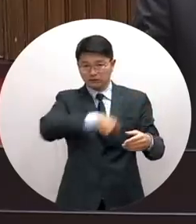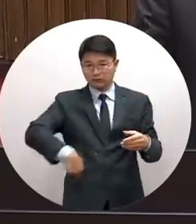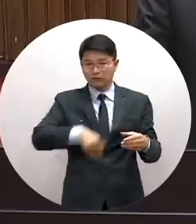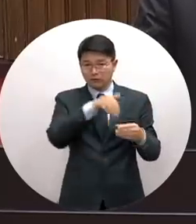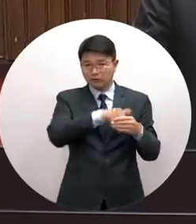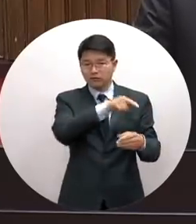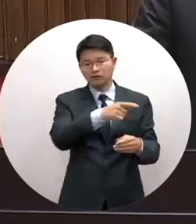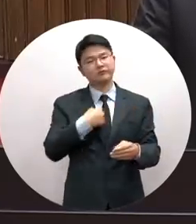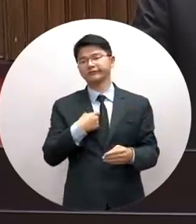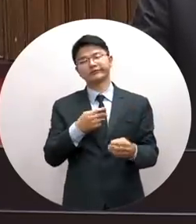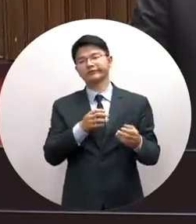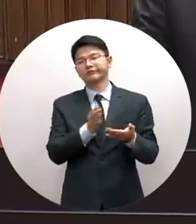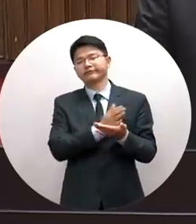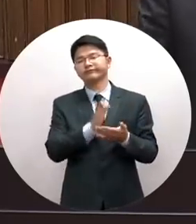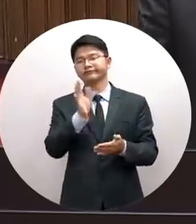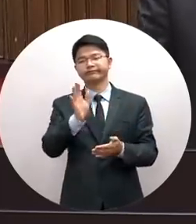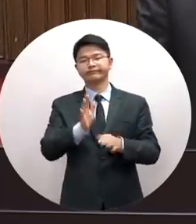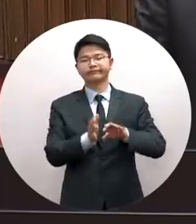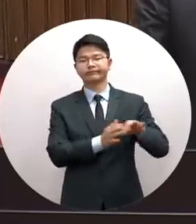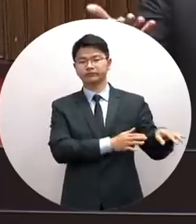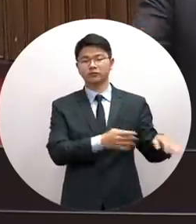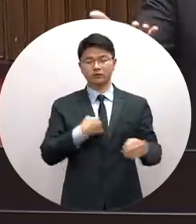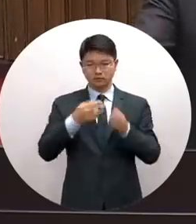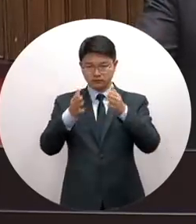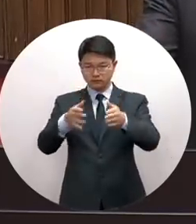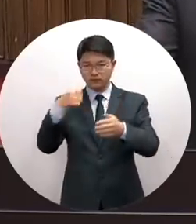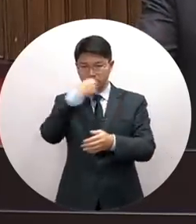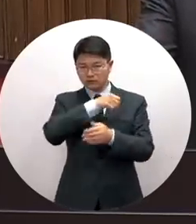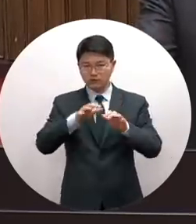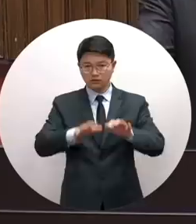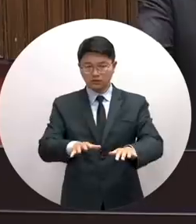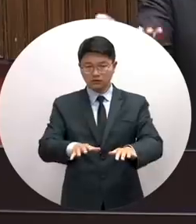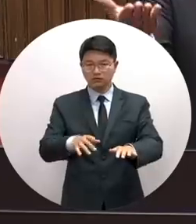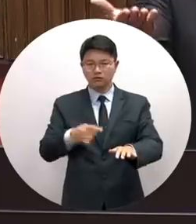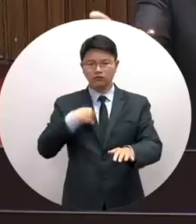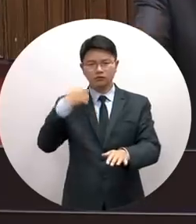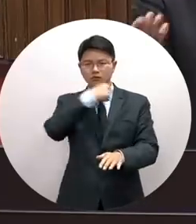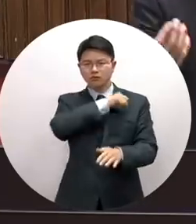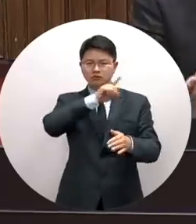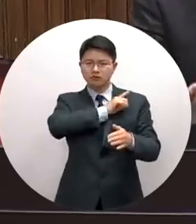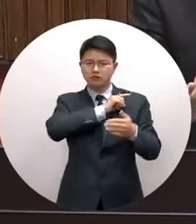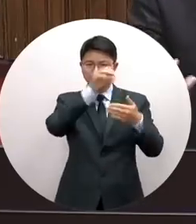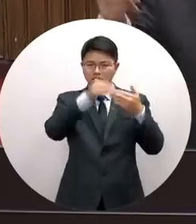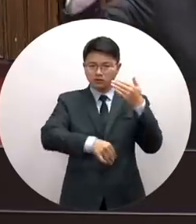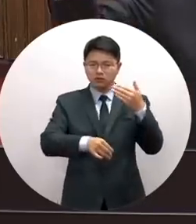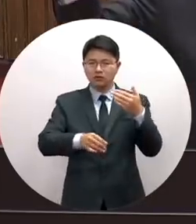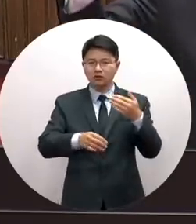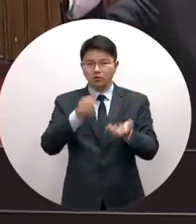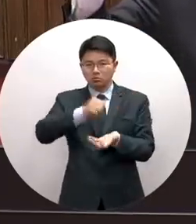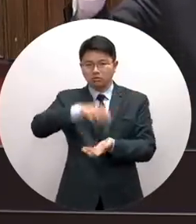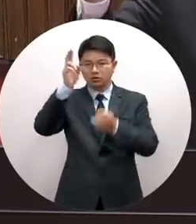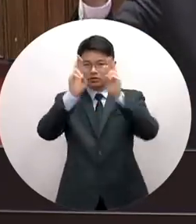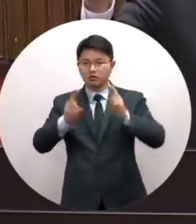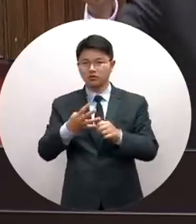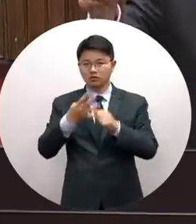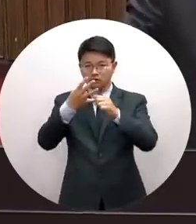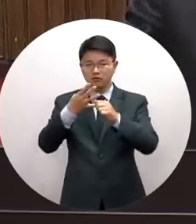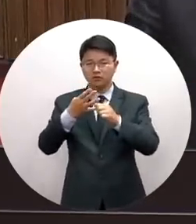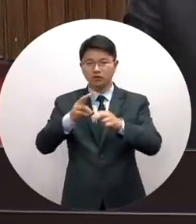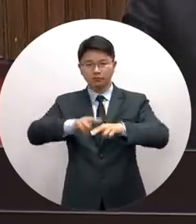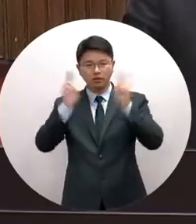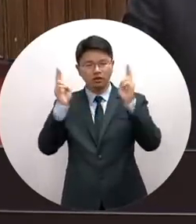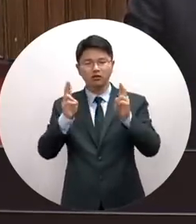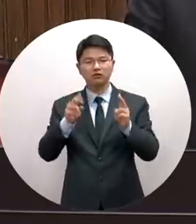于台湾目前没有条件重启核四，尤其核四那个团